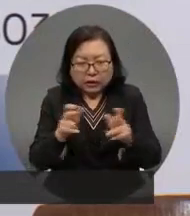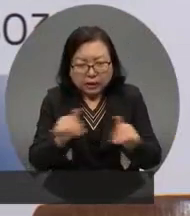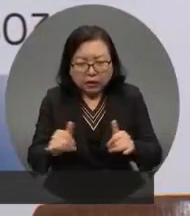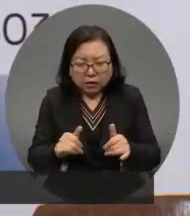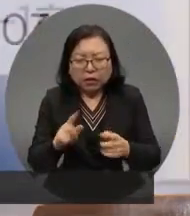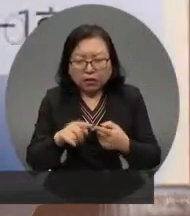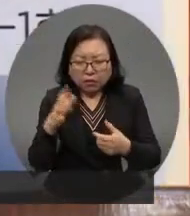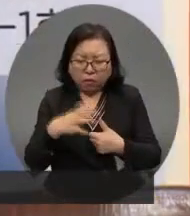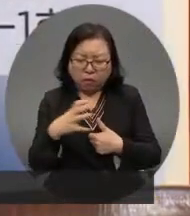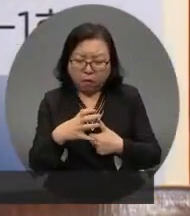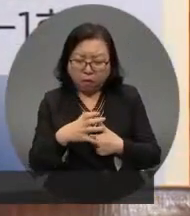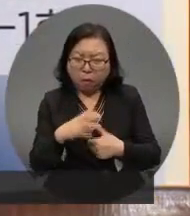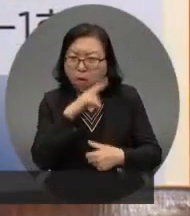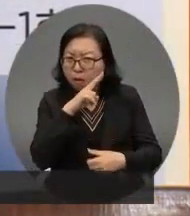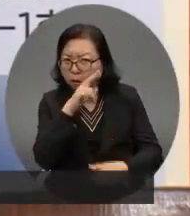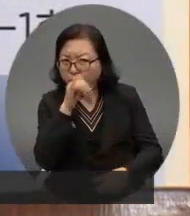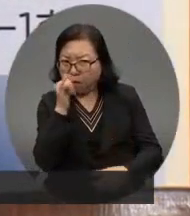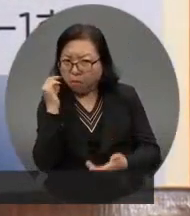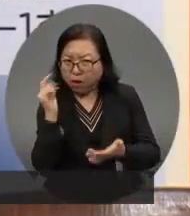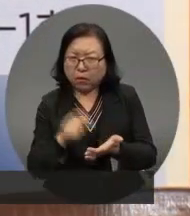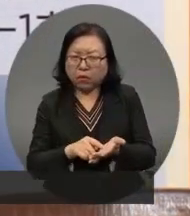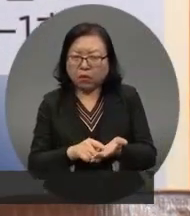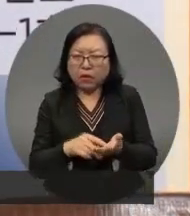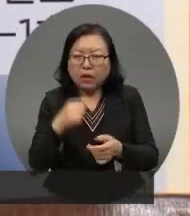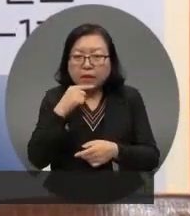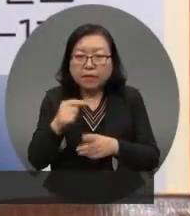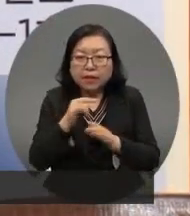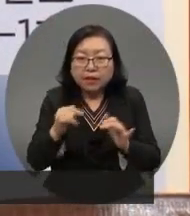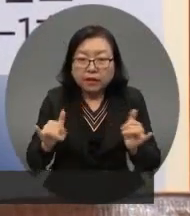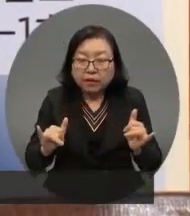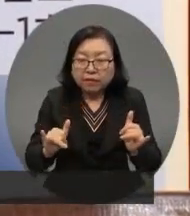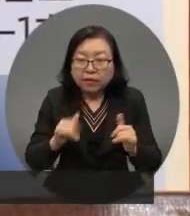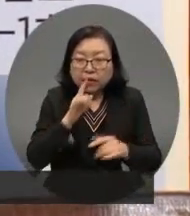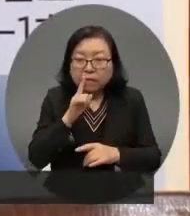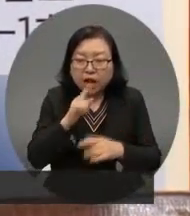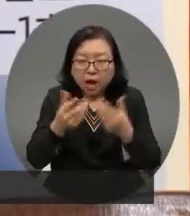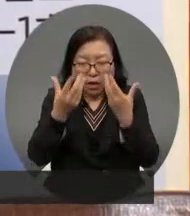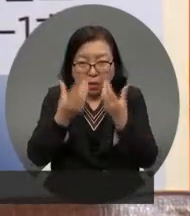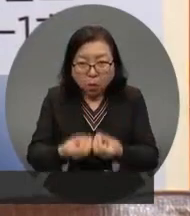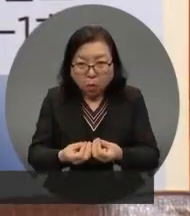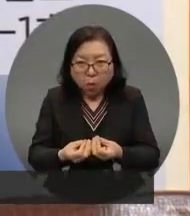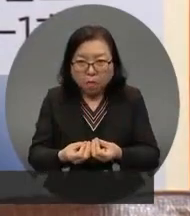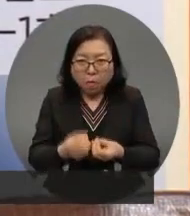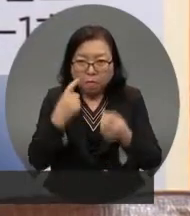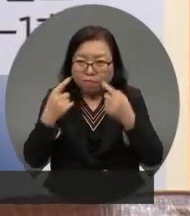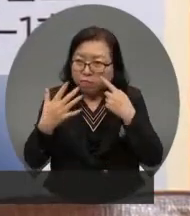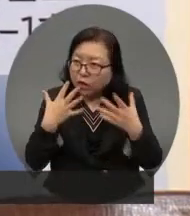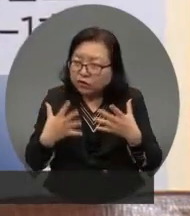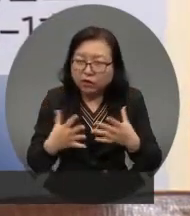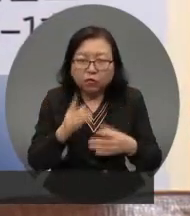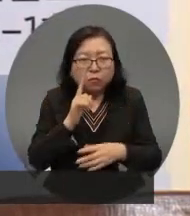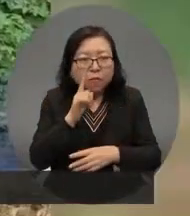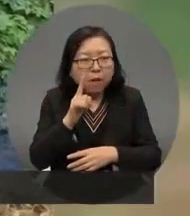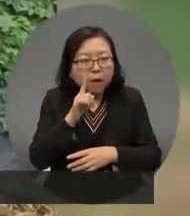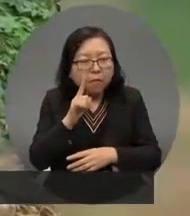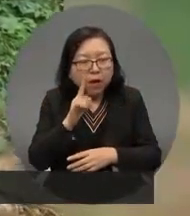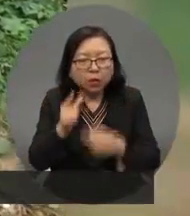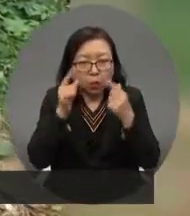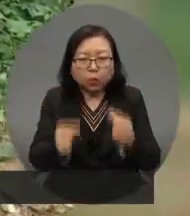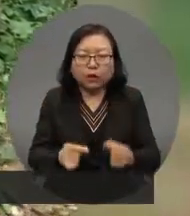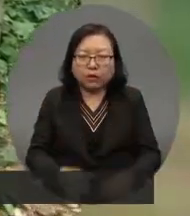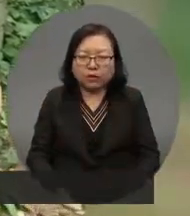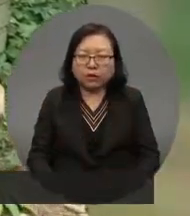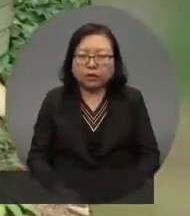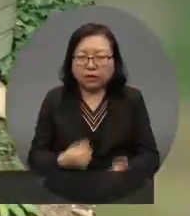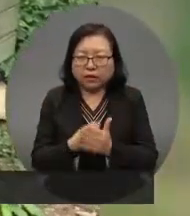보고 있습니다. 피해자들이 공통적으로 구체적이고 일관되게 진술을 하셨습니다. 이에